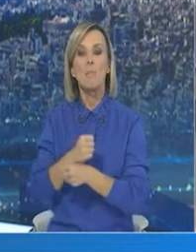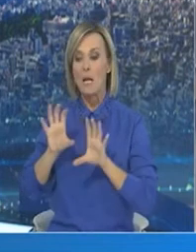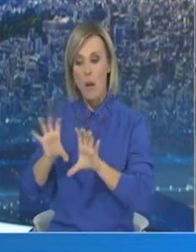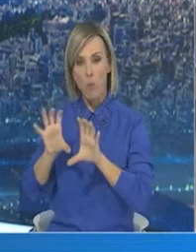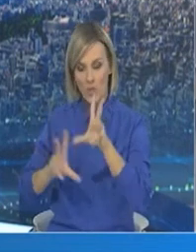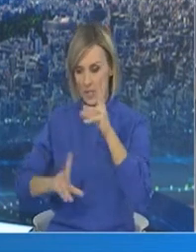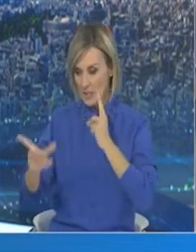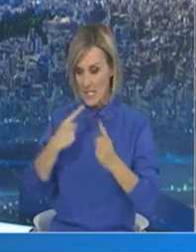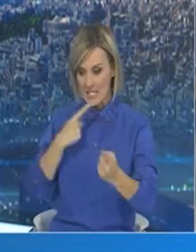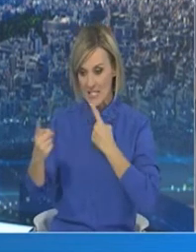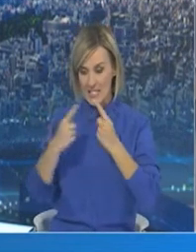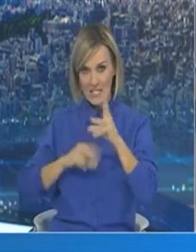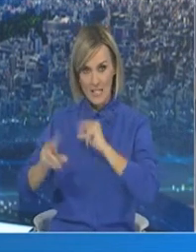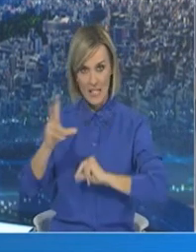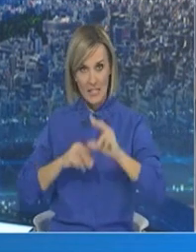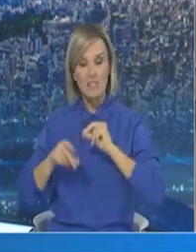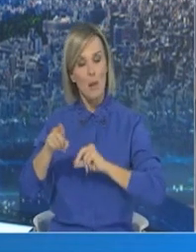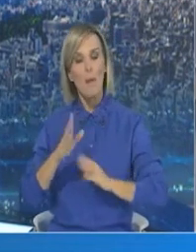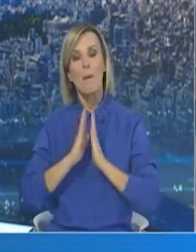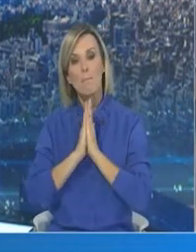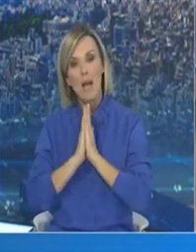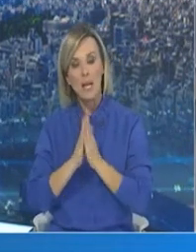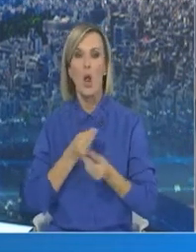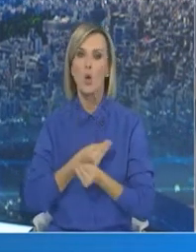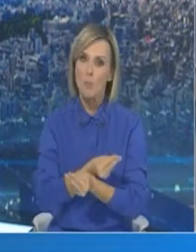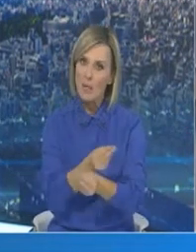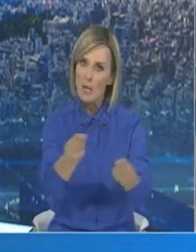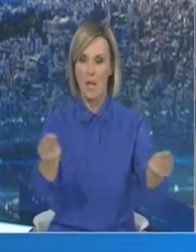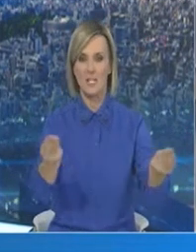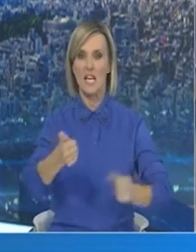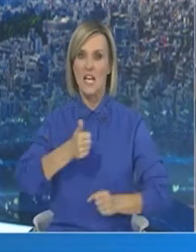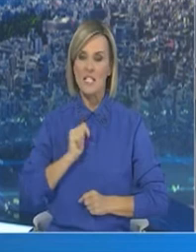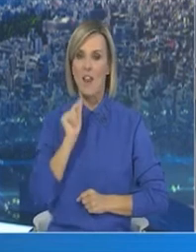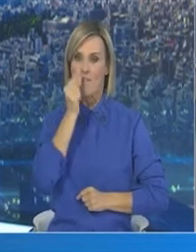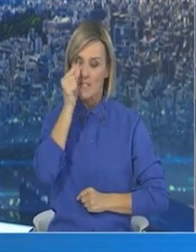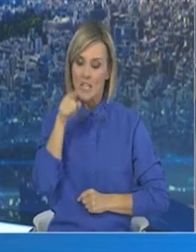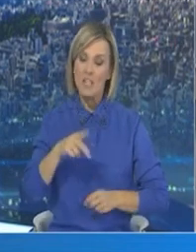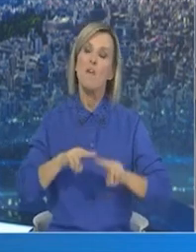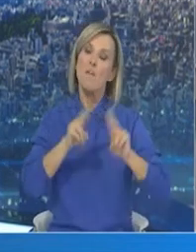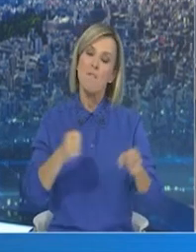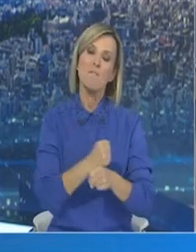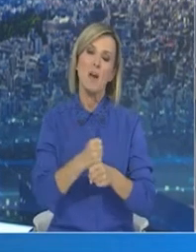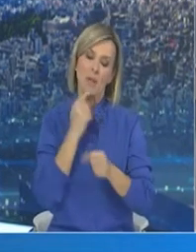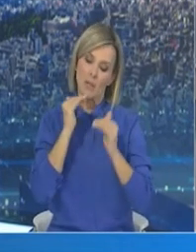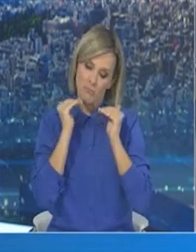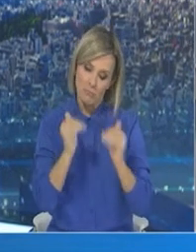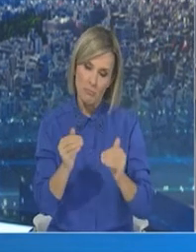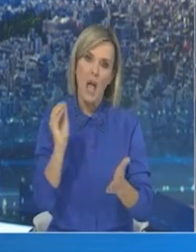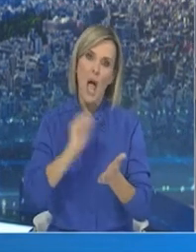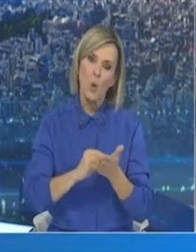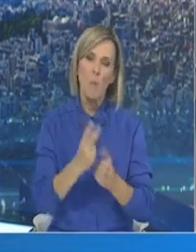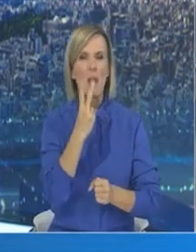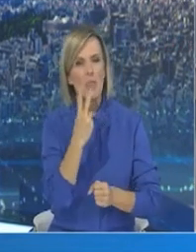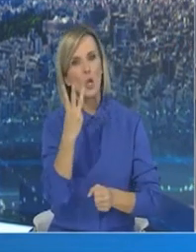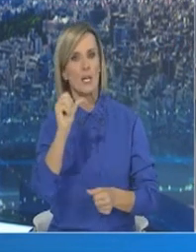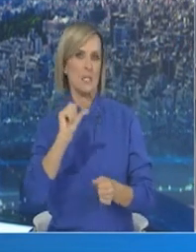ζητήσαμε να συνεχιστεί η διάθεση των self-test από τα φαρμακεία της χώρας για τους επόμενους 2-3